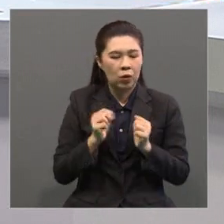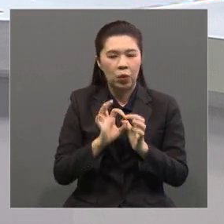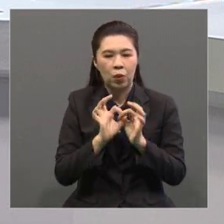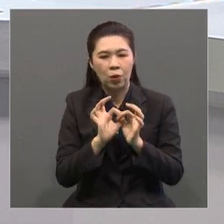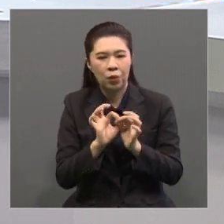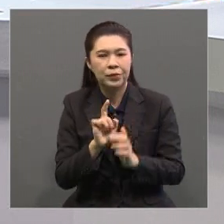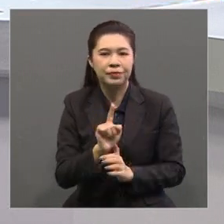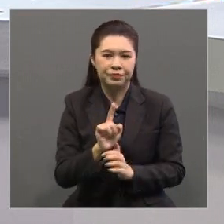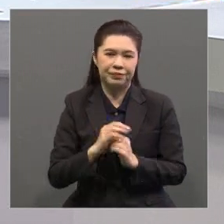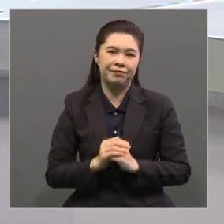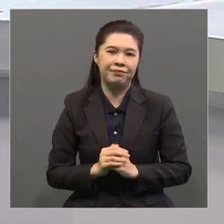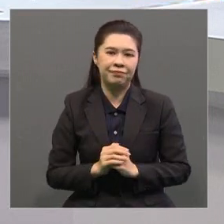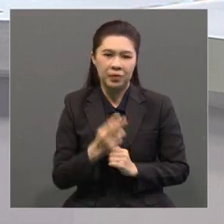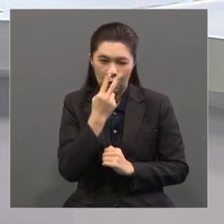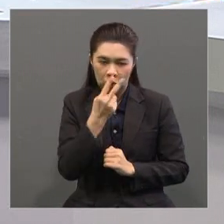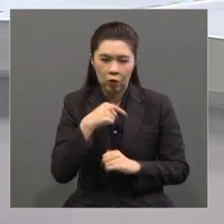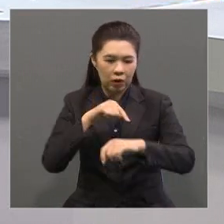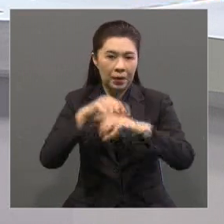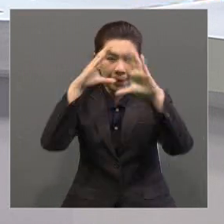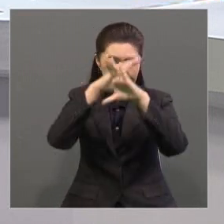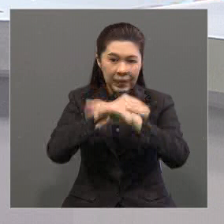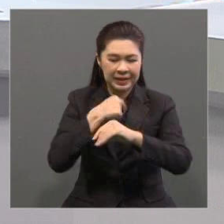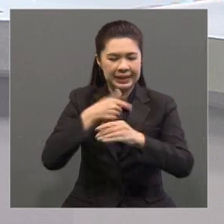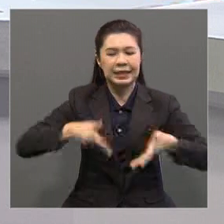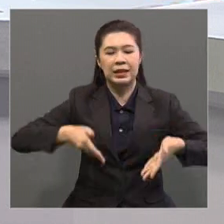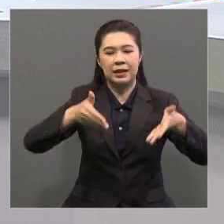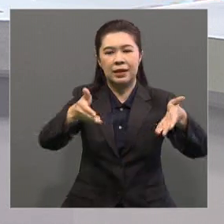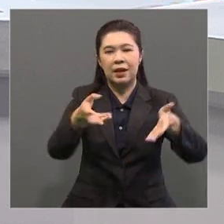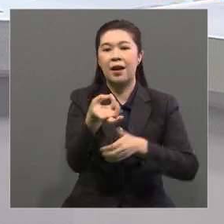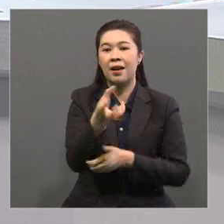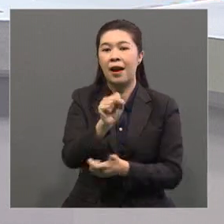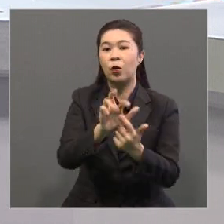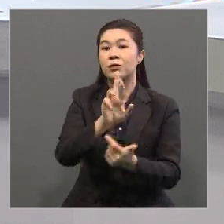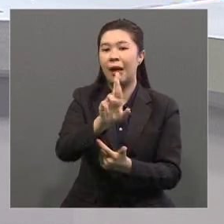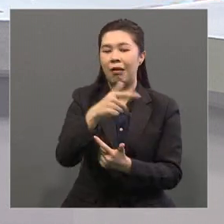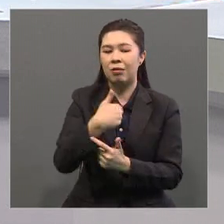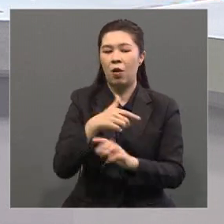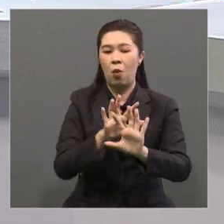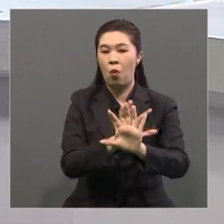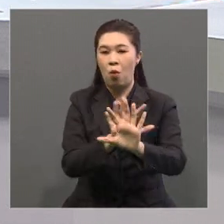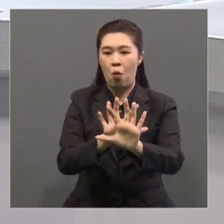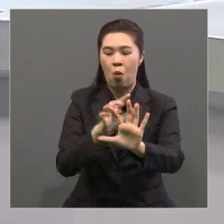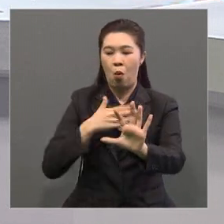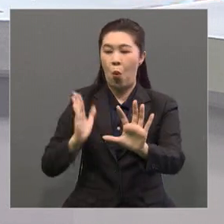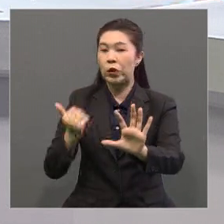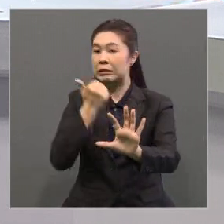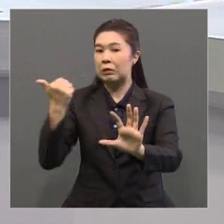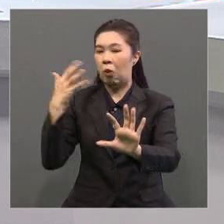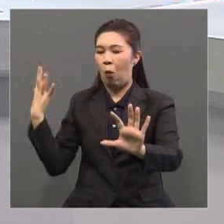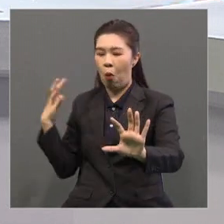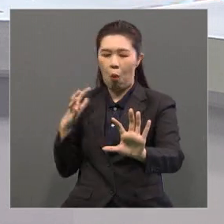บรรยากาศคือมันเกิดอะไรขึ้นอย่างเมื่อคืนข้าวสารคือคนในก็ยังไม่ออกแต่คนนอกจากเข้าไปอีก